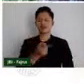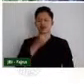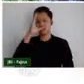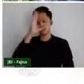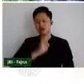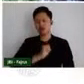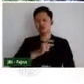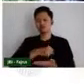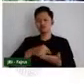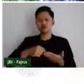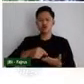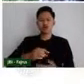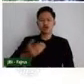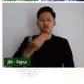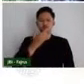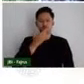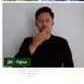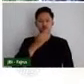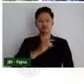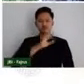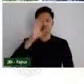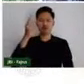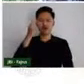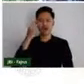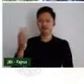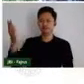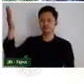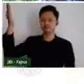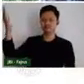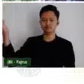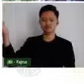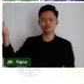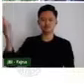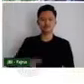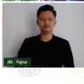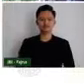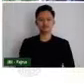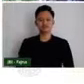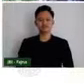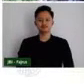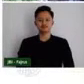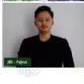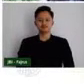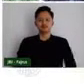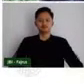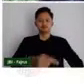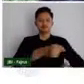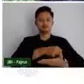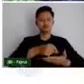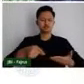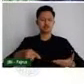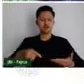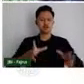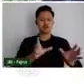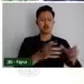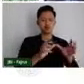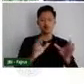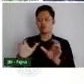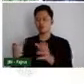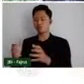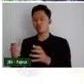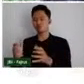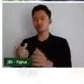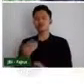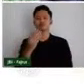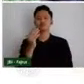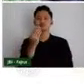yang seperti biasanya. Kita lihat dulu apa pengelompokan sekolah secara itunya, secara umumnya ada tiga, yaitu